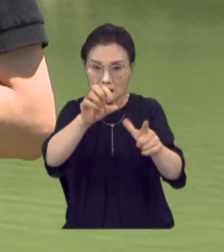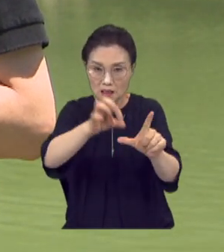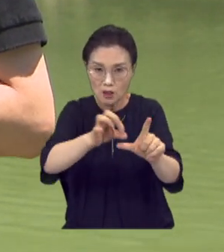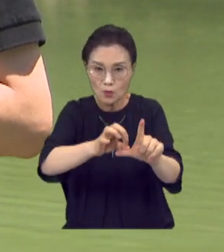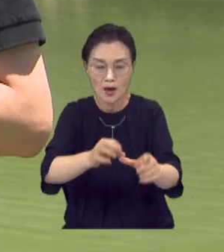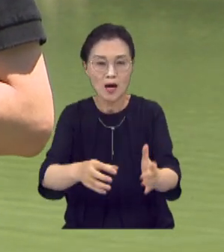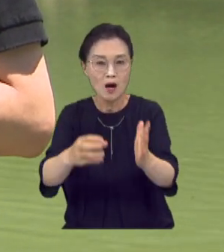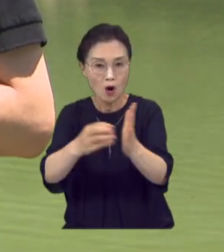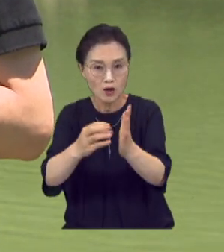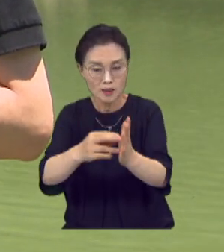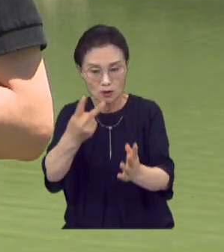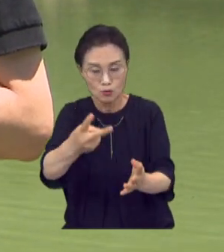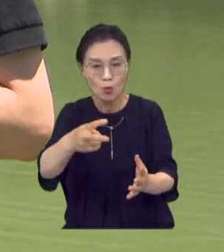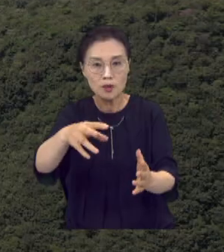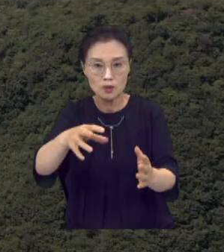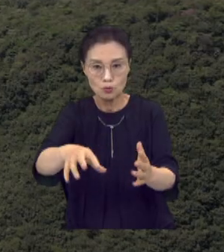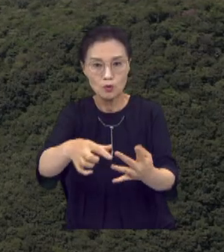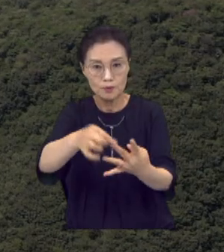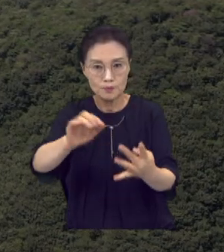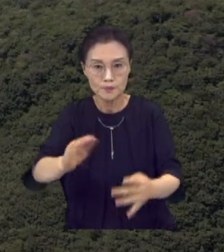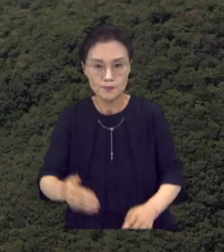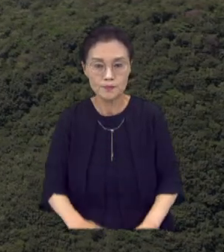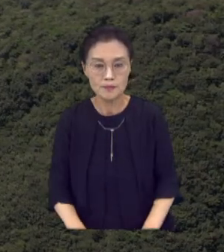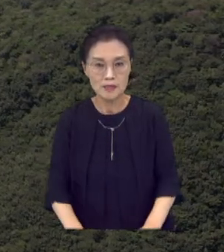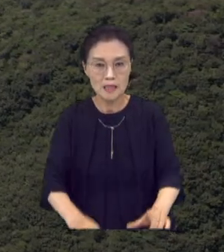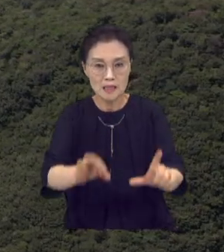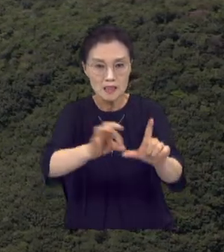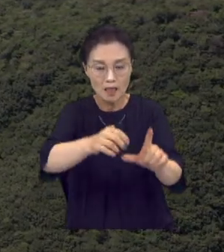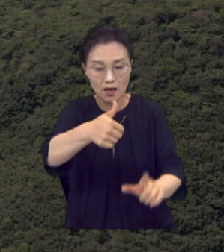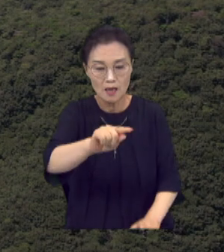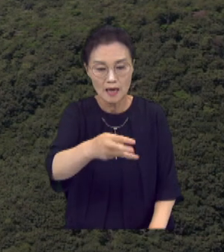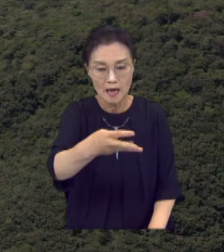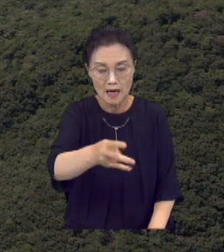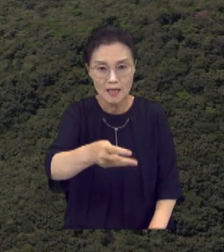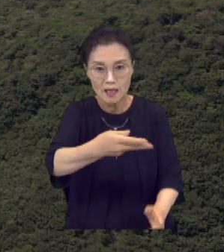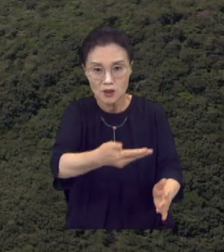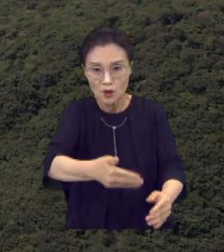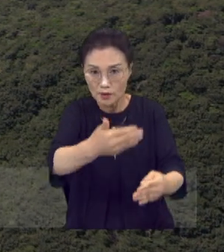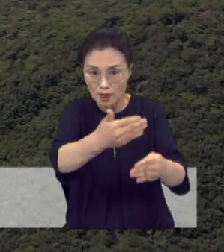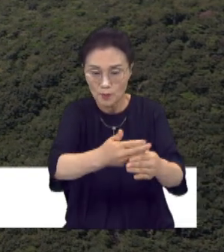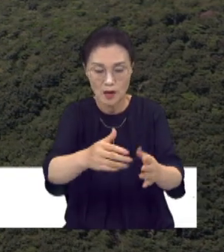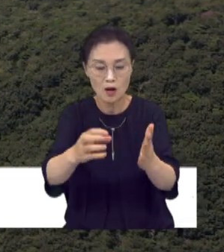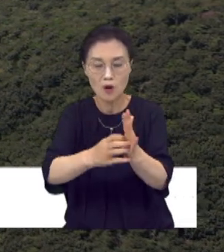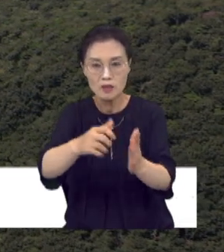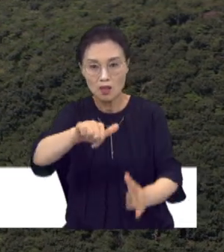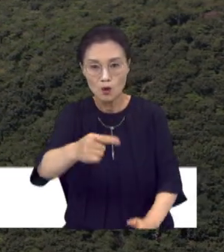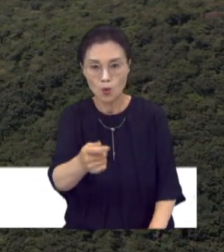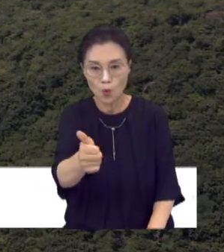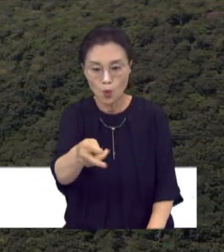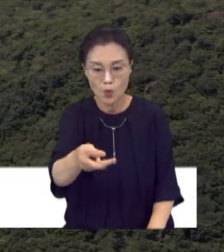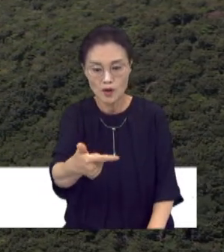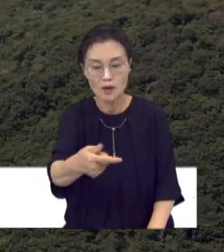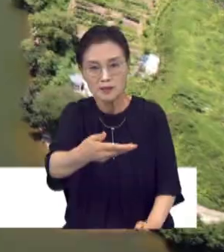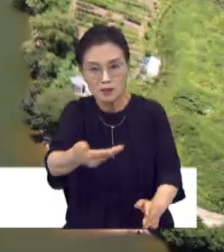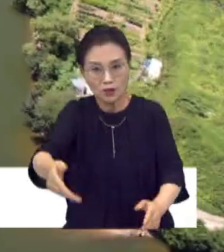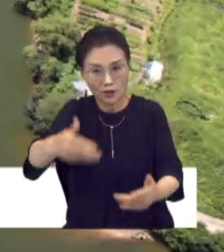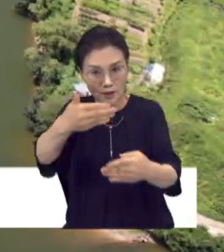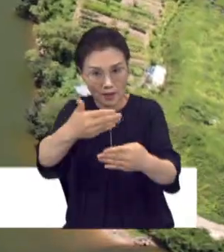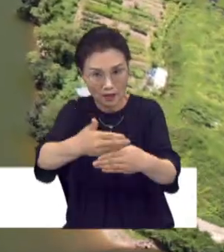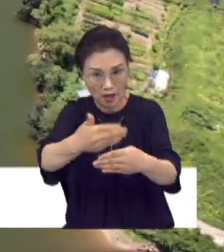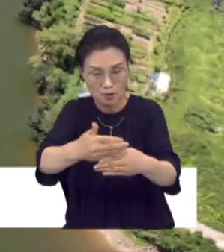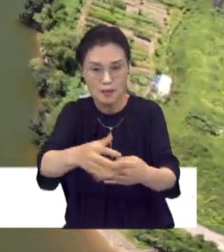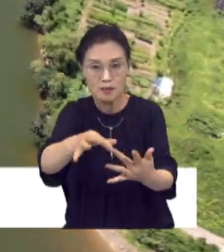거제 두 곳이 포함됐습니다. 어령 가래천댐과 거제 고현천댐이 후보지에